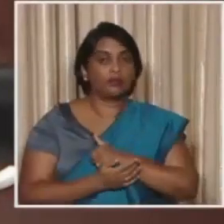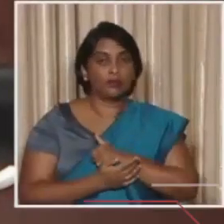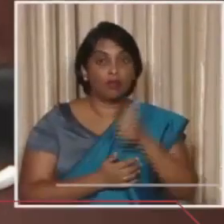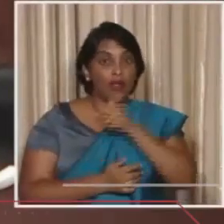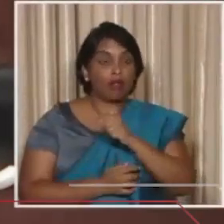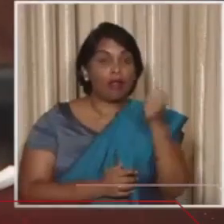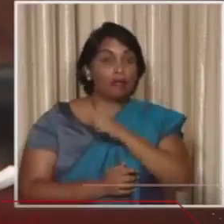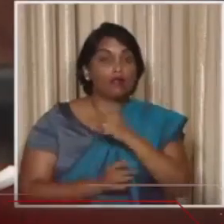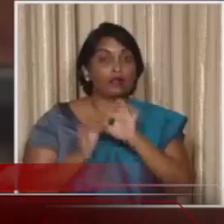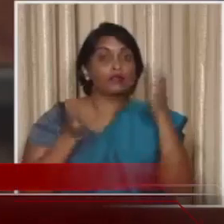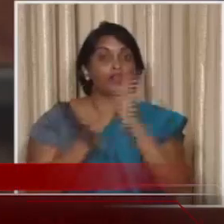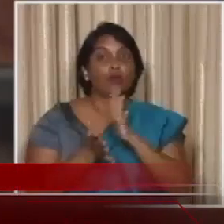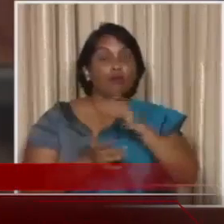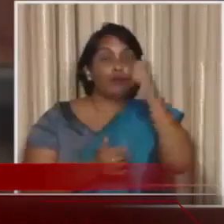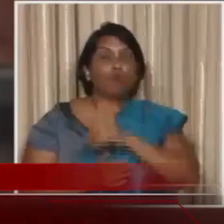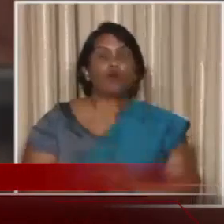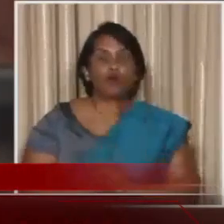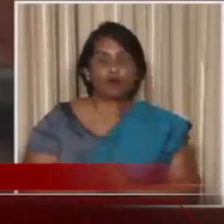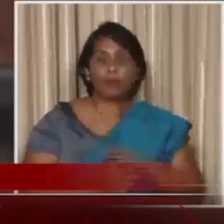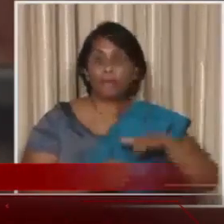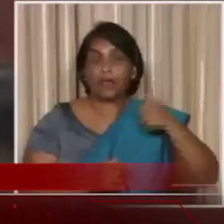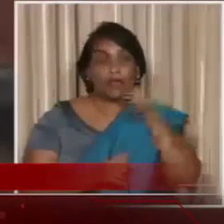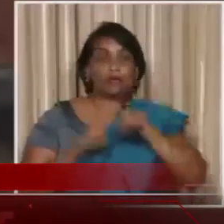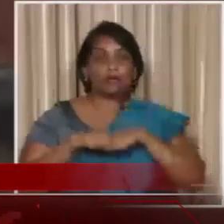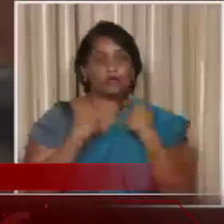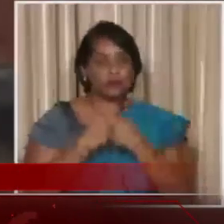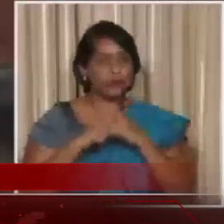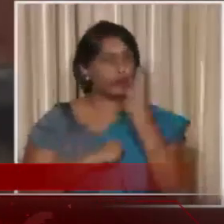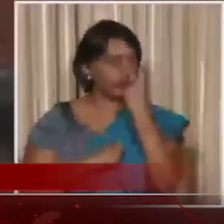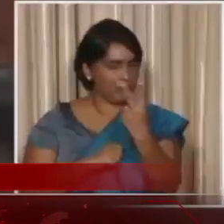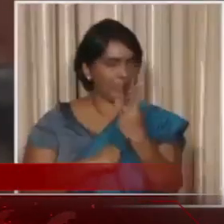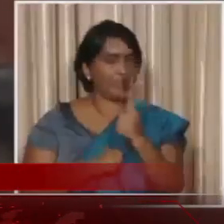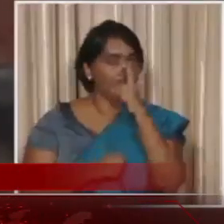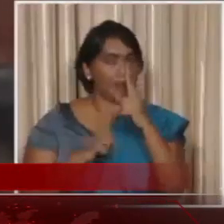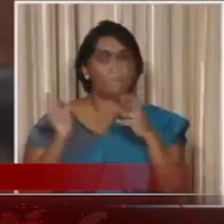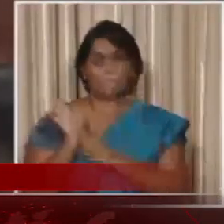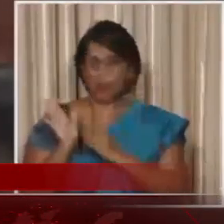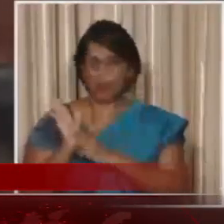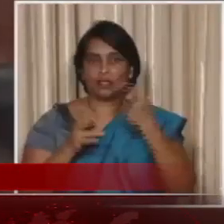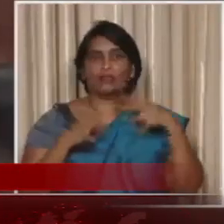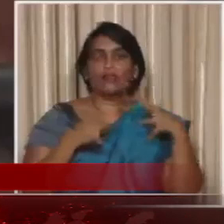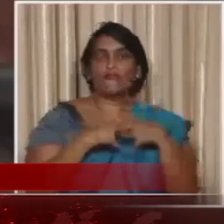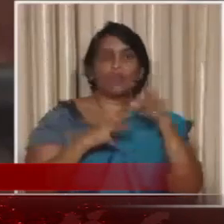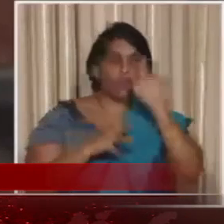kusalnya kagawa ti listrik karena lingkungan karena kau tuh pedan arah kusama kamu dekai ekak mendis dekak wayang